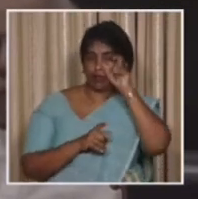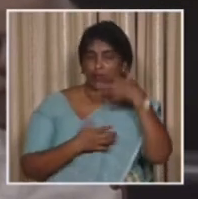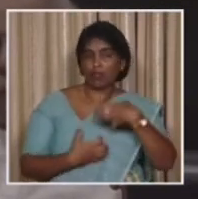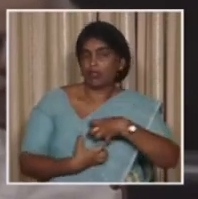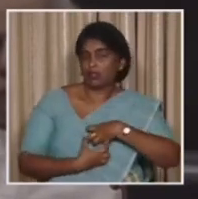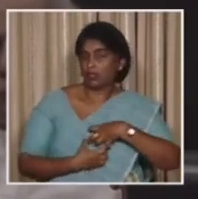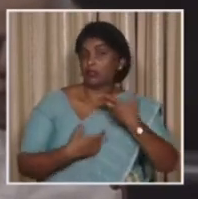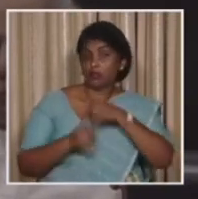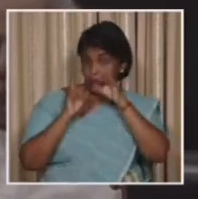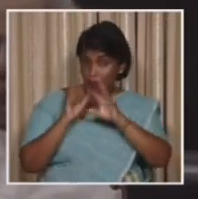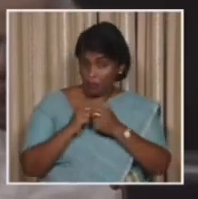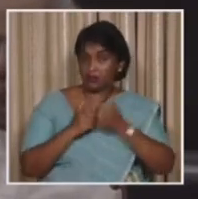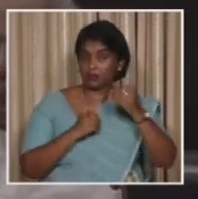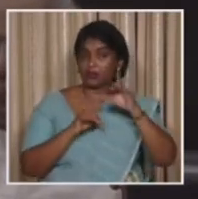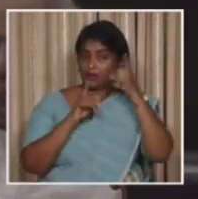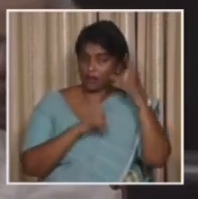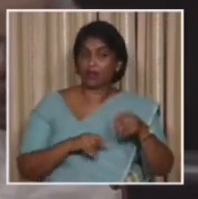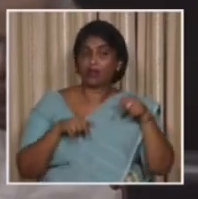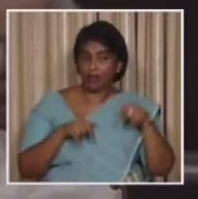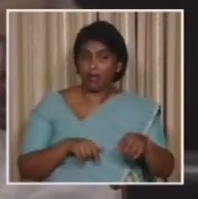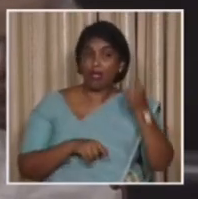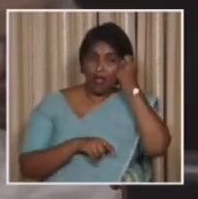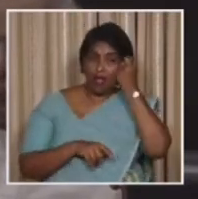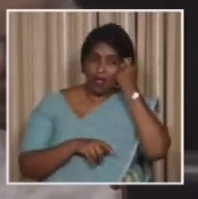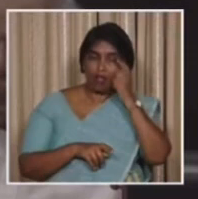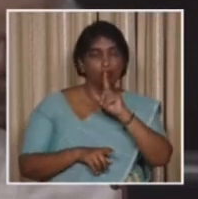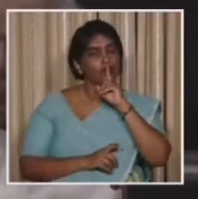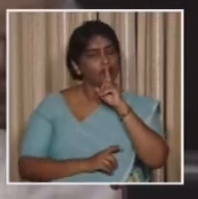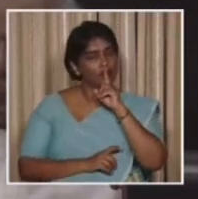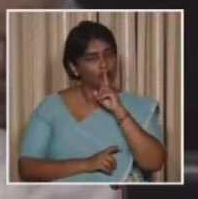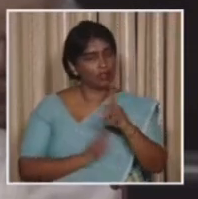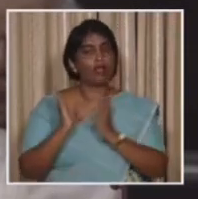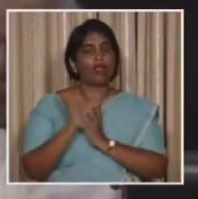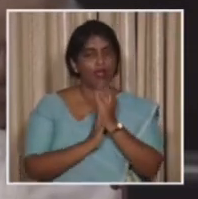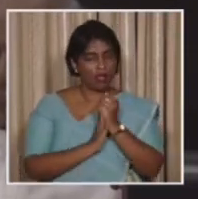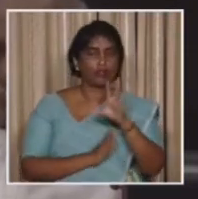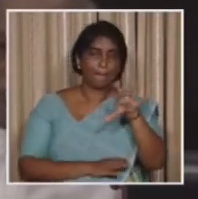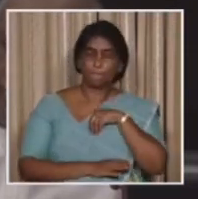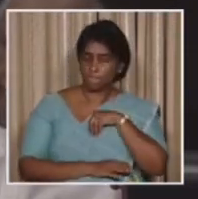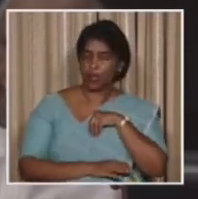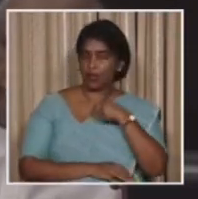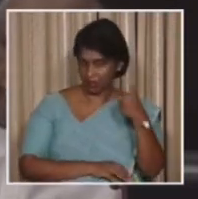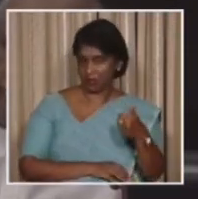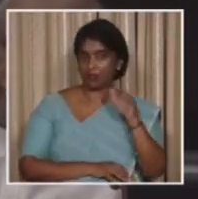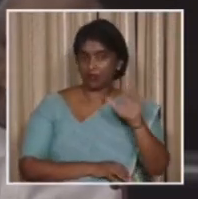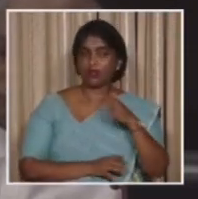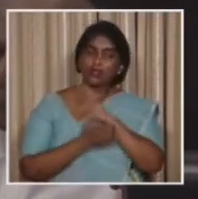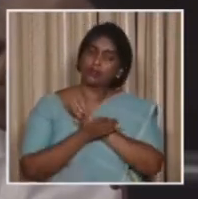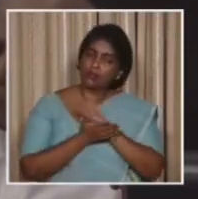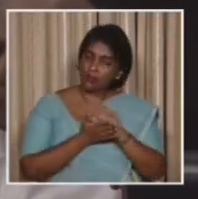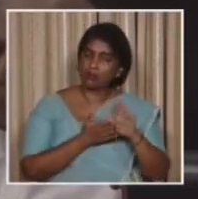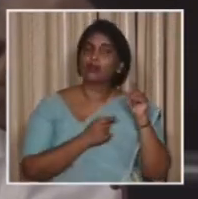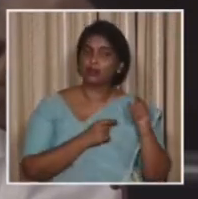කාලයක් එයින් මතුවේ. ඒ නිසා අදහස් ප්‍රකාශ කිරීමේ අයිතිය අපි පිළිගන්නවා. ඒ වගේම සාමකාමීව